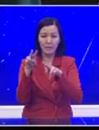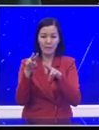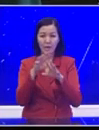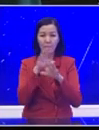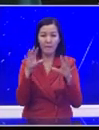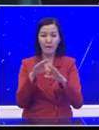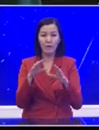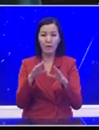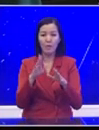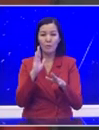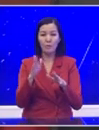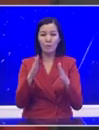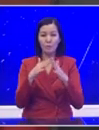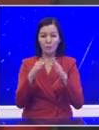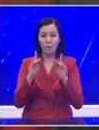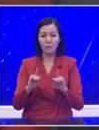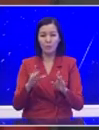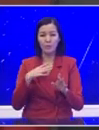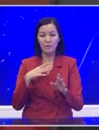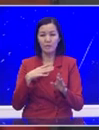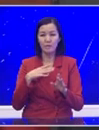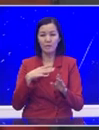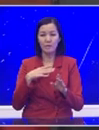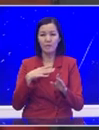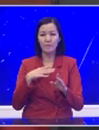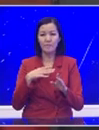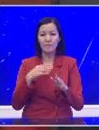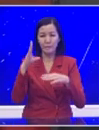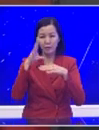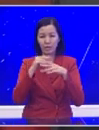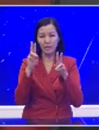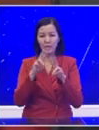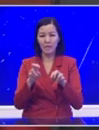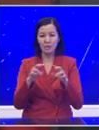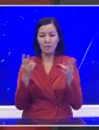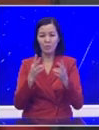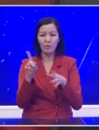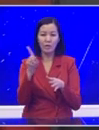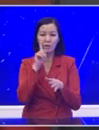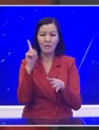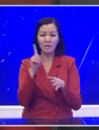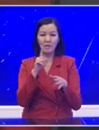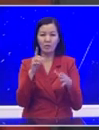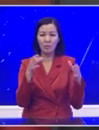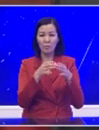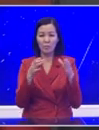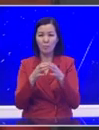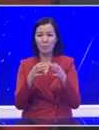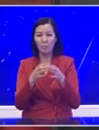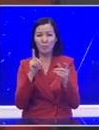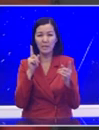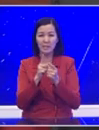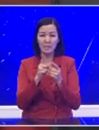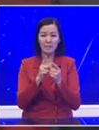Пусть дома сидят, кешке қарай рейд жасап, кішкене жұмыс істеңіздер, жастар. Во-первых,